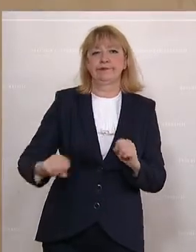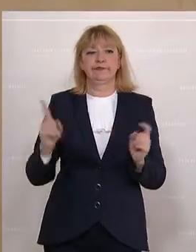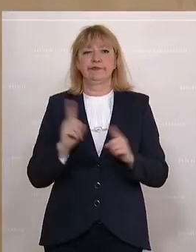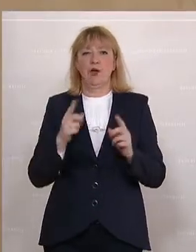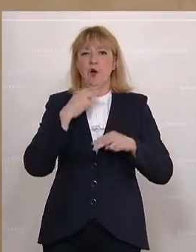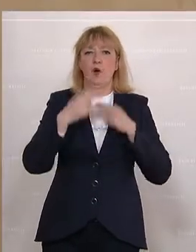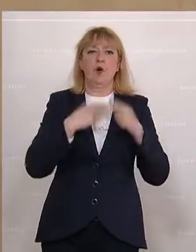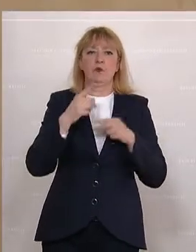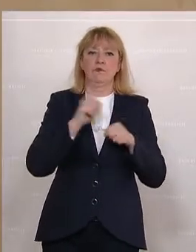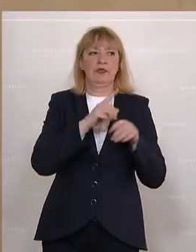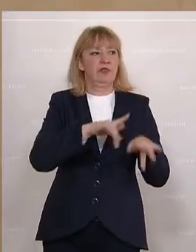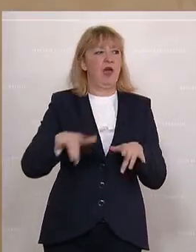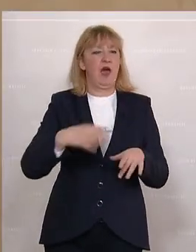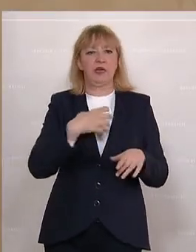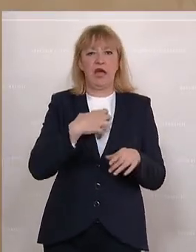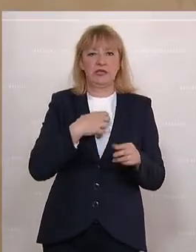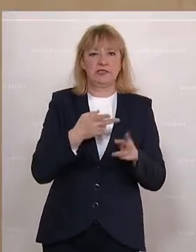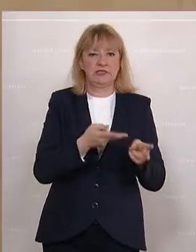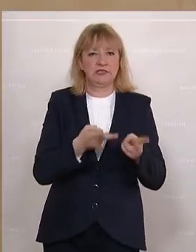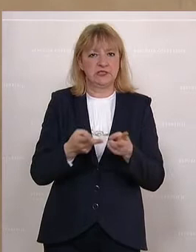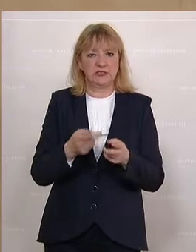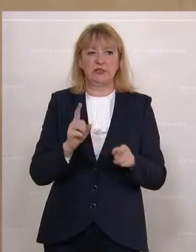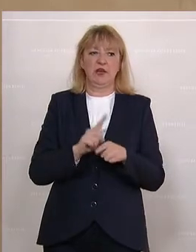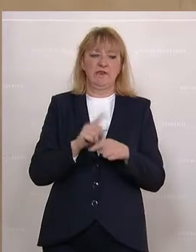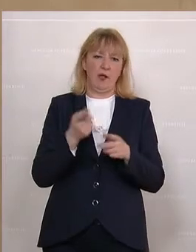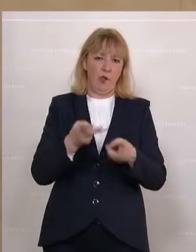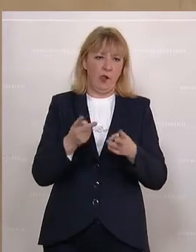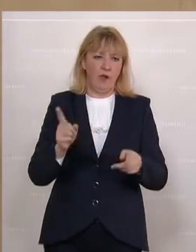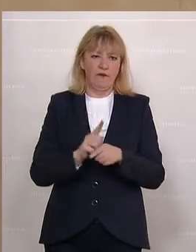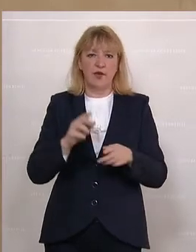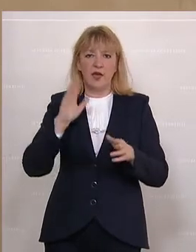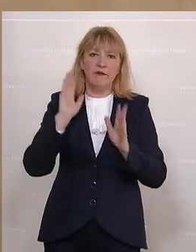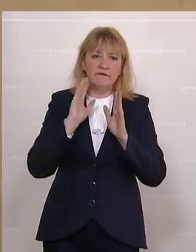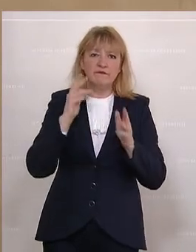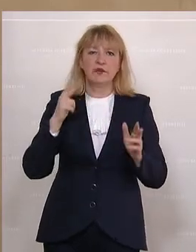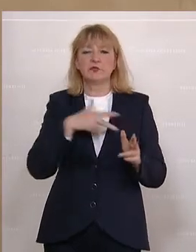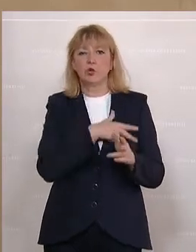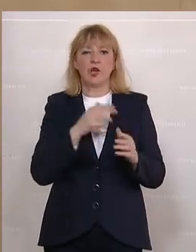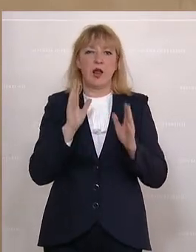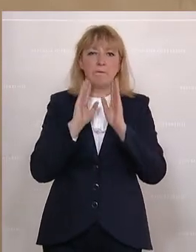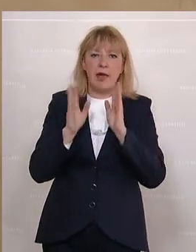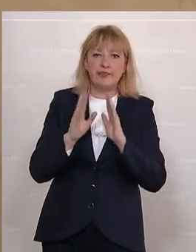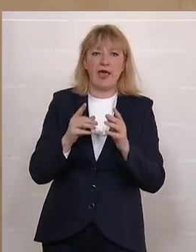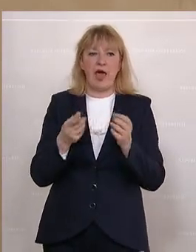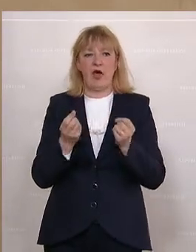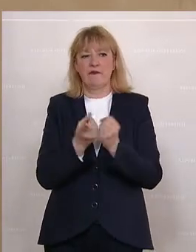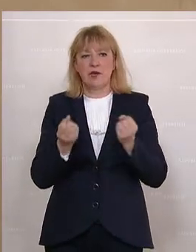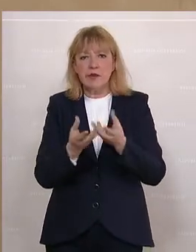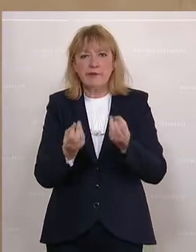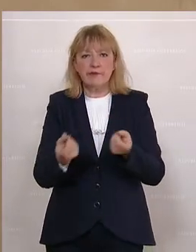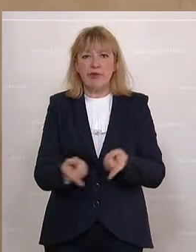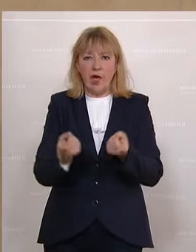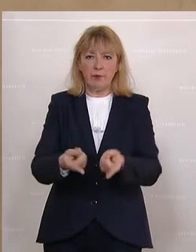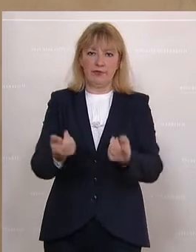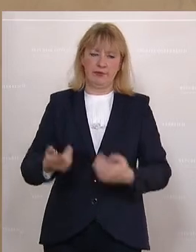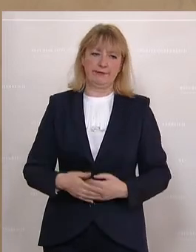gäste verwöhnen öffentlich auf social media damit waren geschlossen damit wären